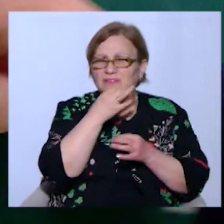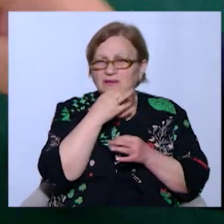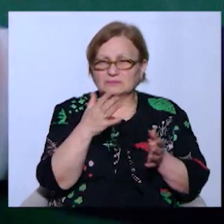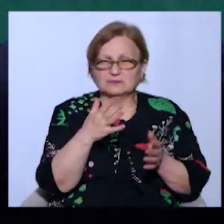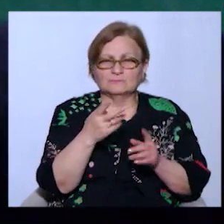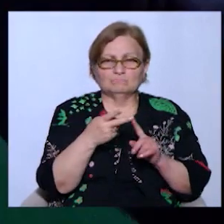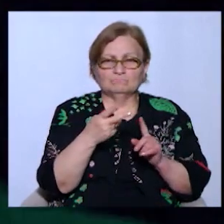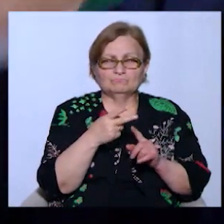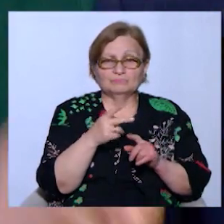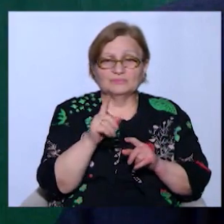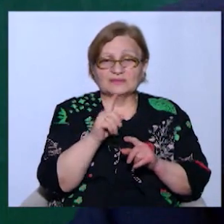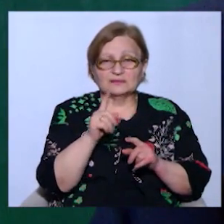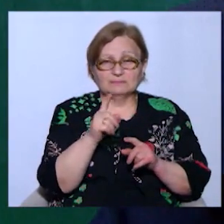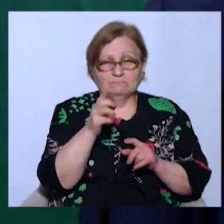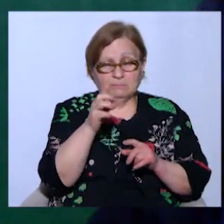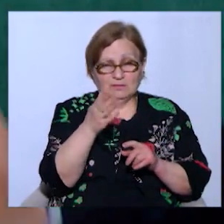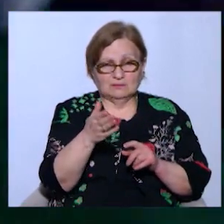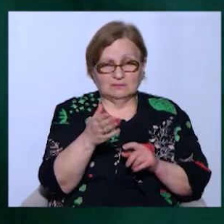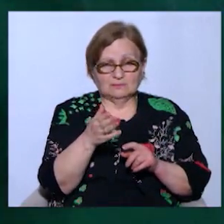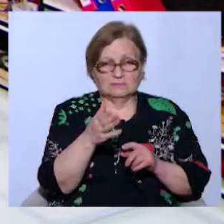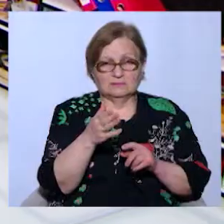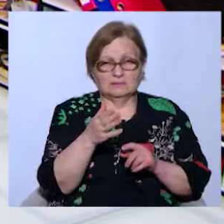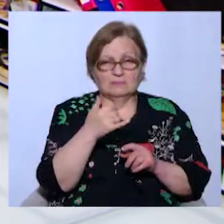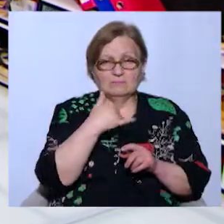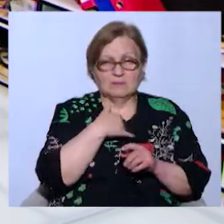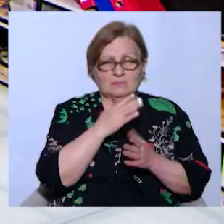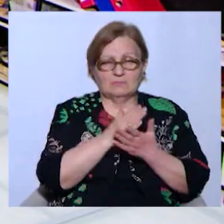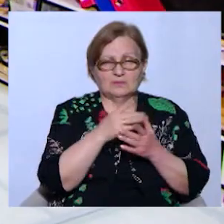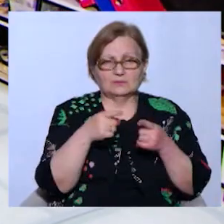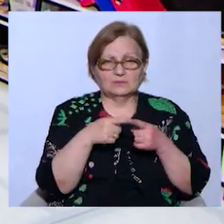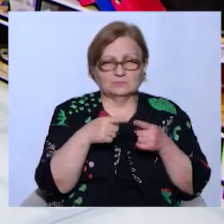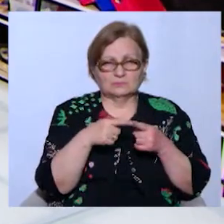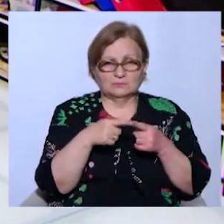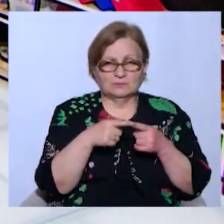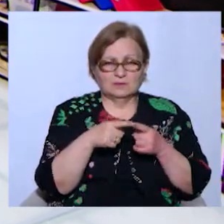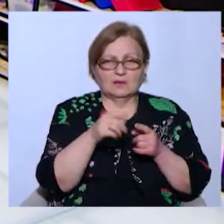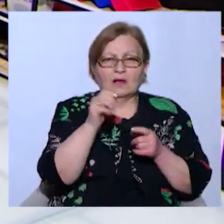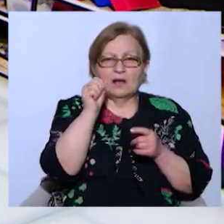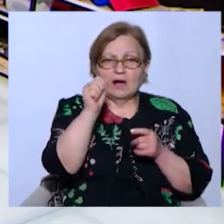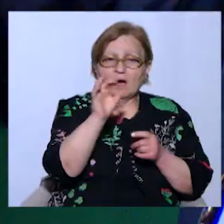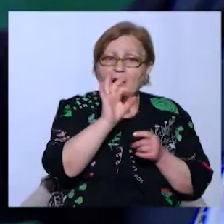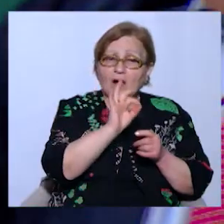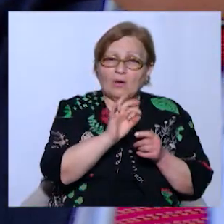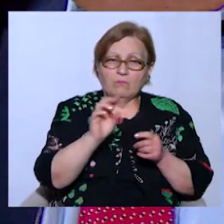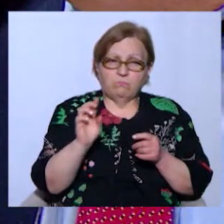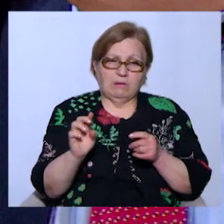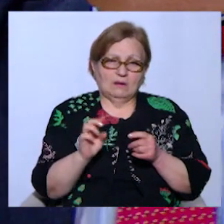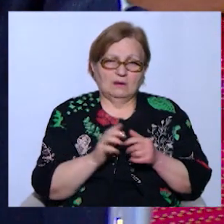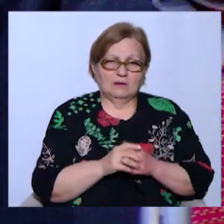მეორე სხივის რაღაც წერტილს დავარქვი ბ. მაქს კუთხე ა ო ბ